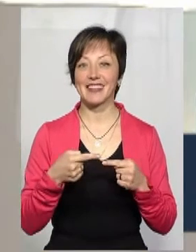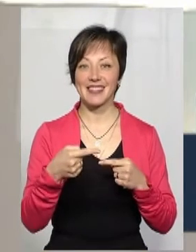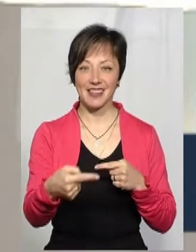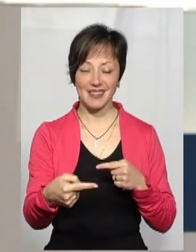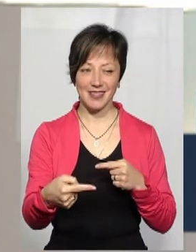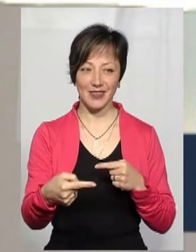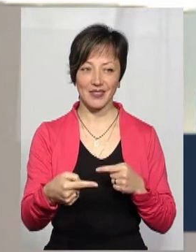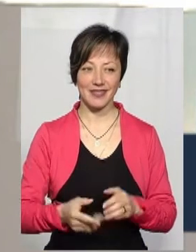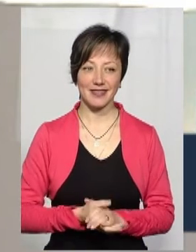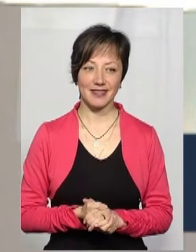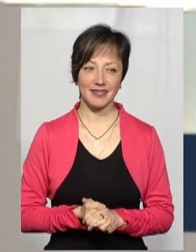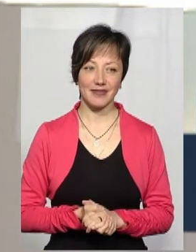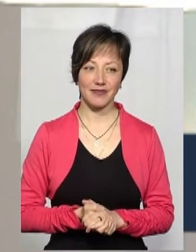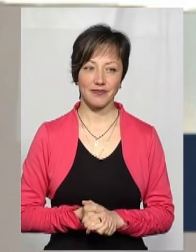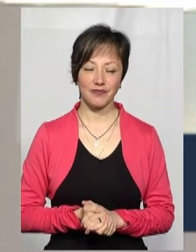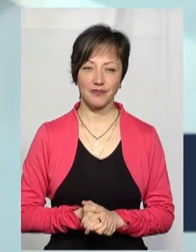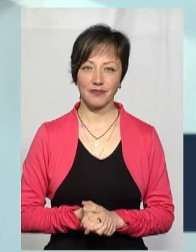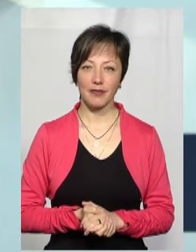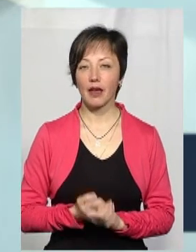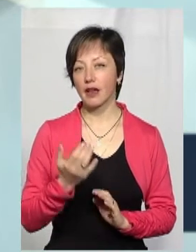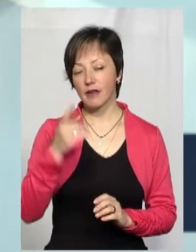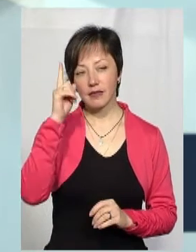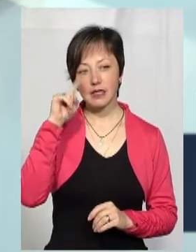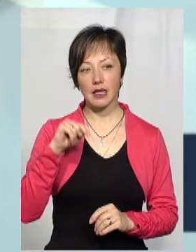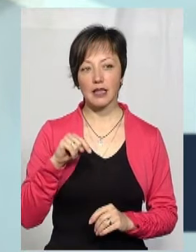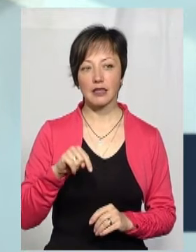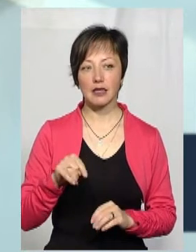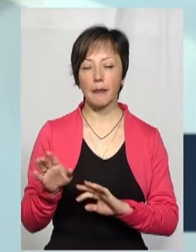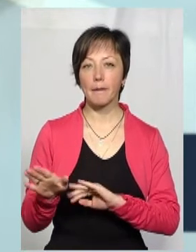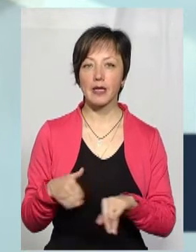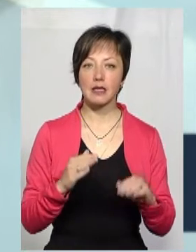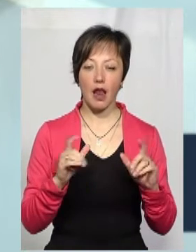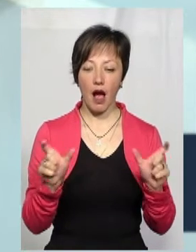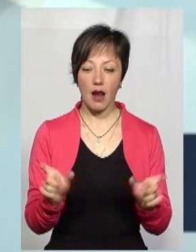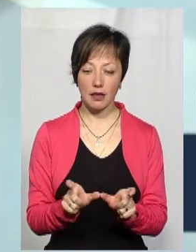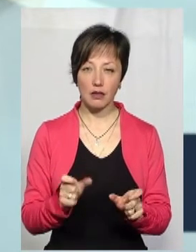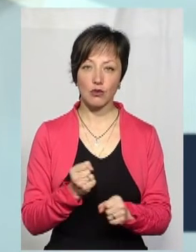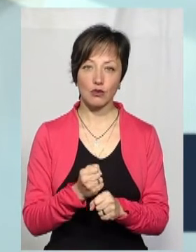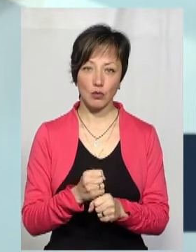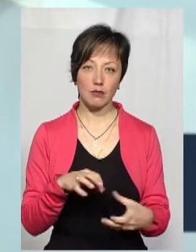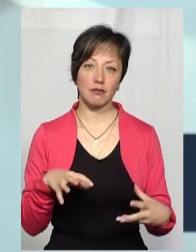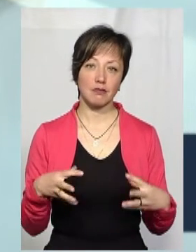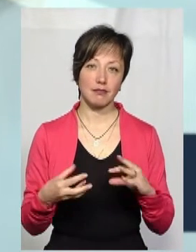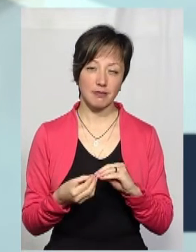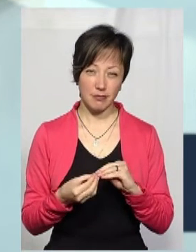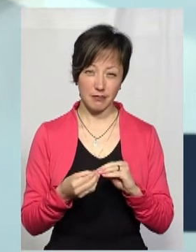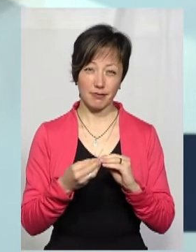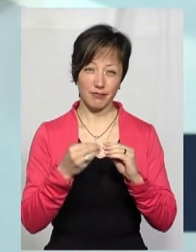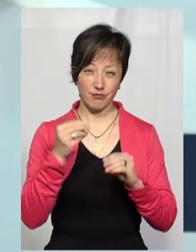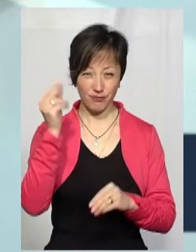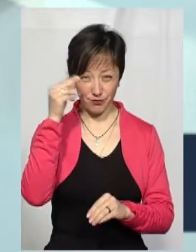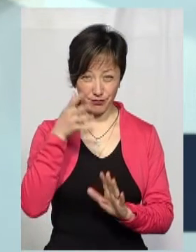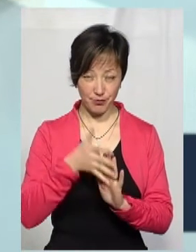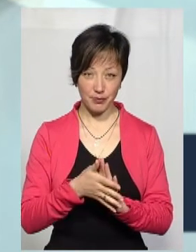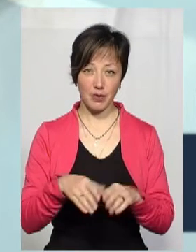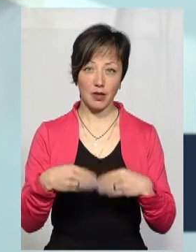дистанційно? Ви знаєте, після карантину, звісно, будуть зроблені певні висновки, і більше все ж таки можливості